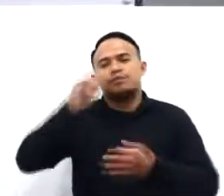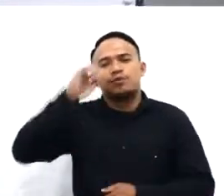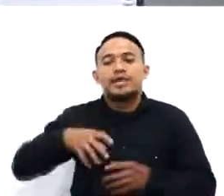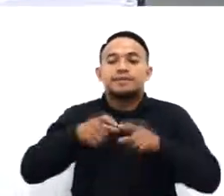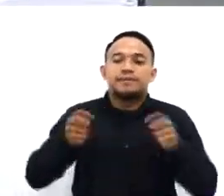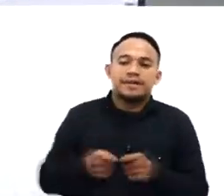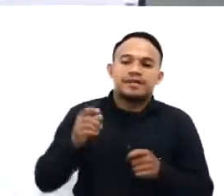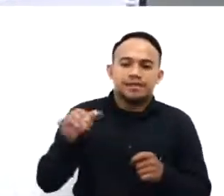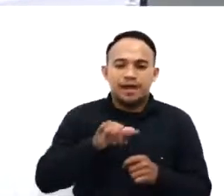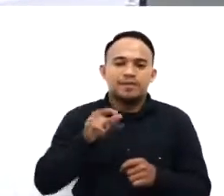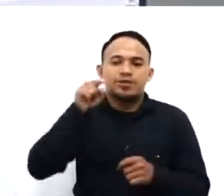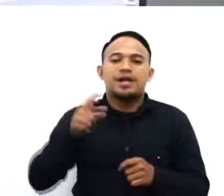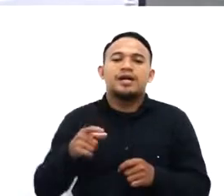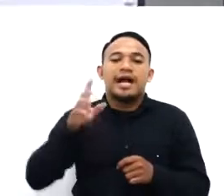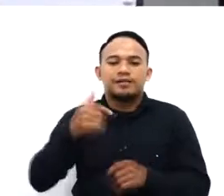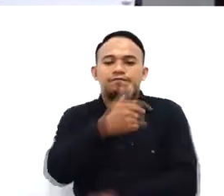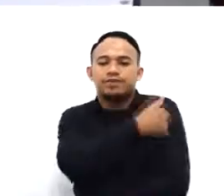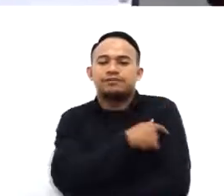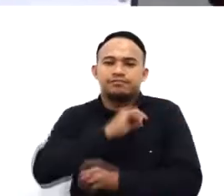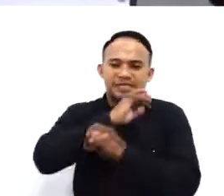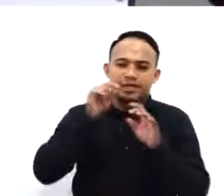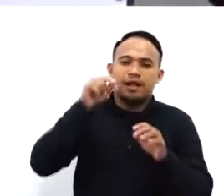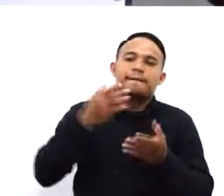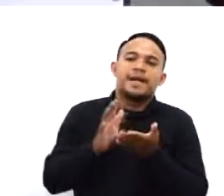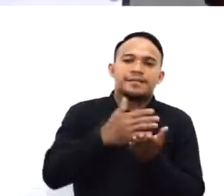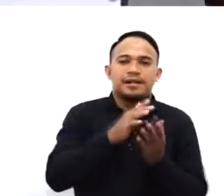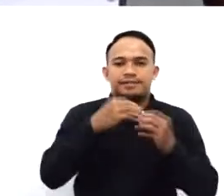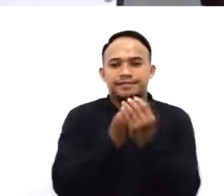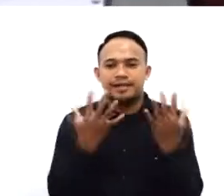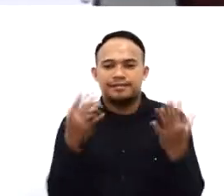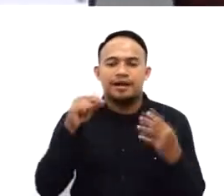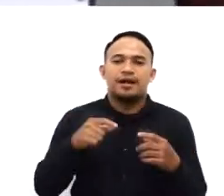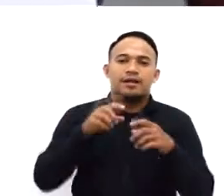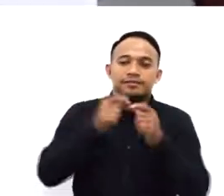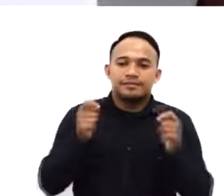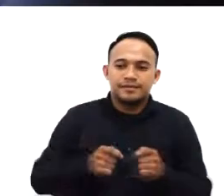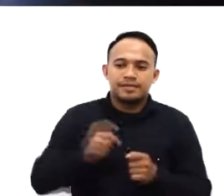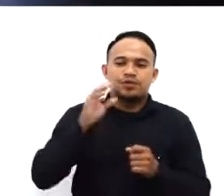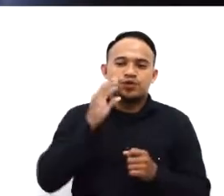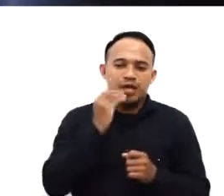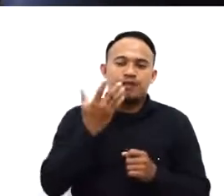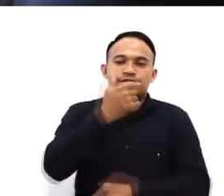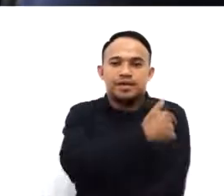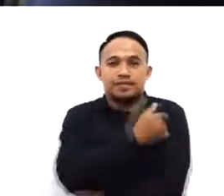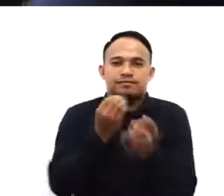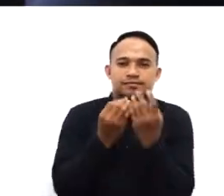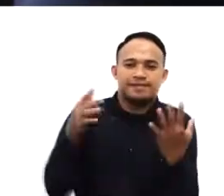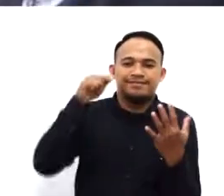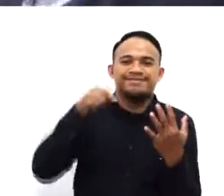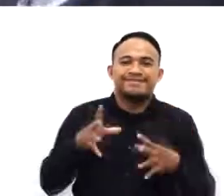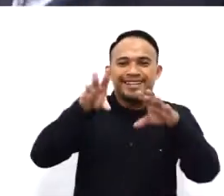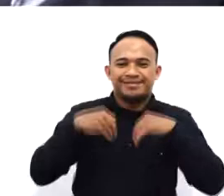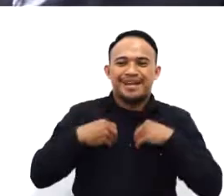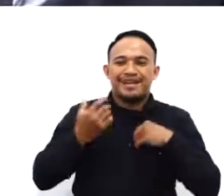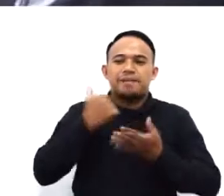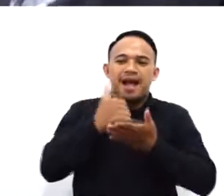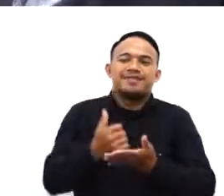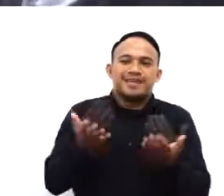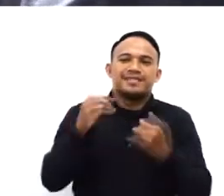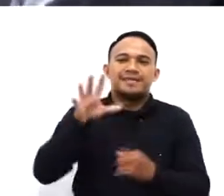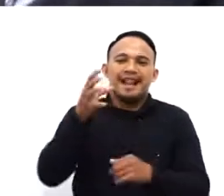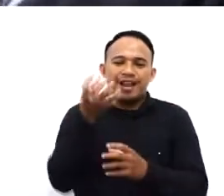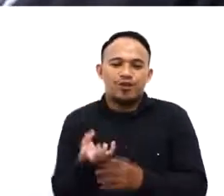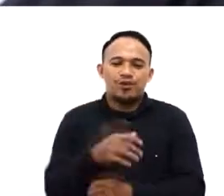yang sama juga digelar vaksinasi massal bagi masyarakat setempat. Usai divaksin, masyarakat mendapatkan bantuan beras